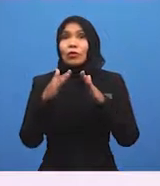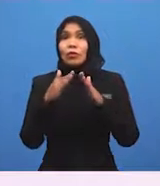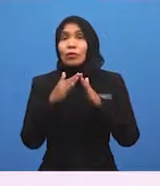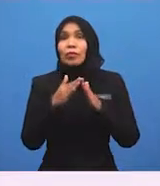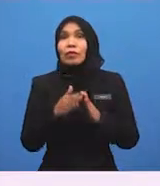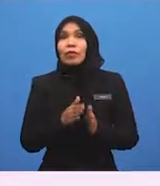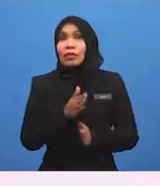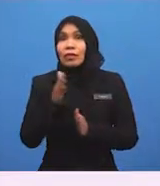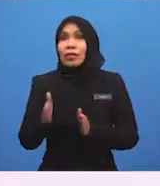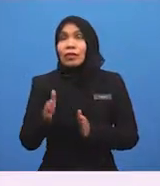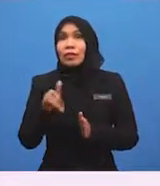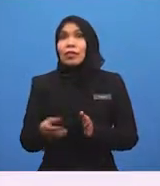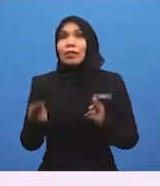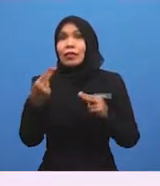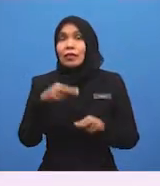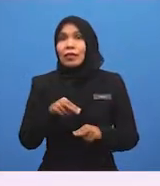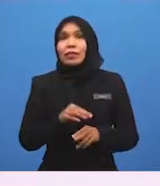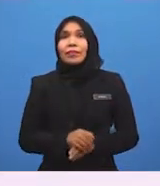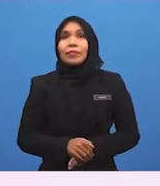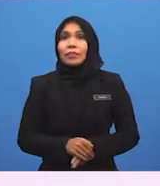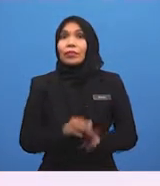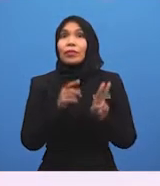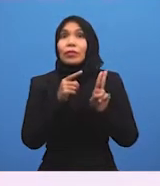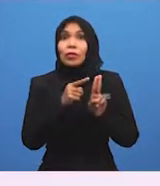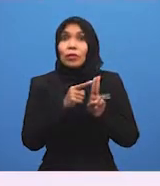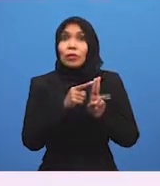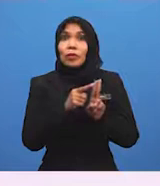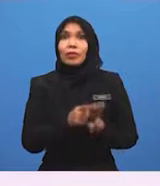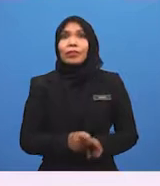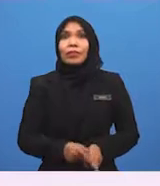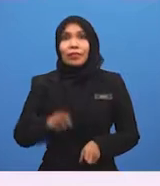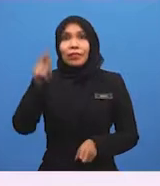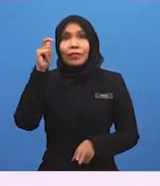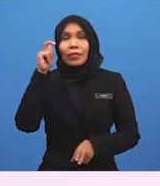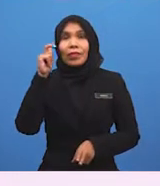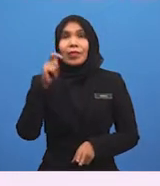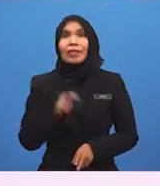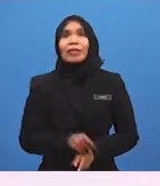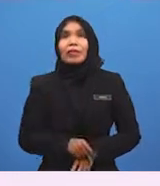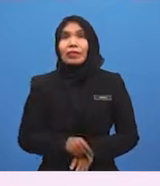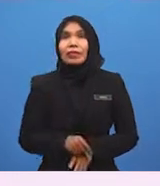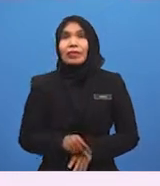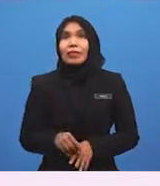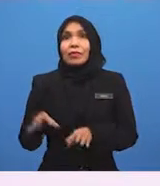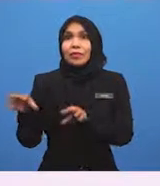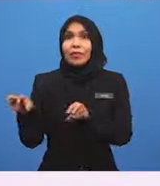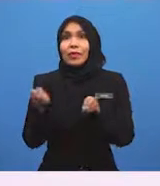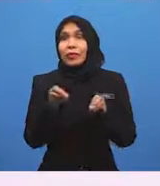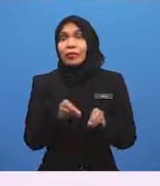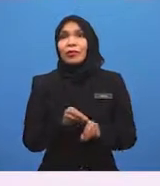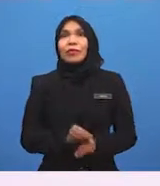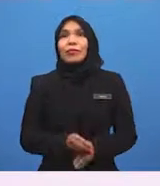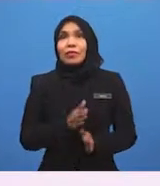gotong royong. Gambar kedua, Tan menjemput jiran yang berlainan kaum